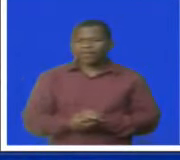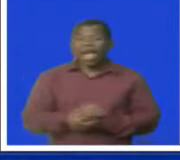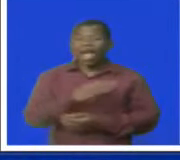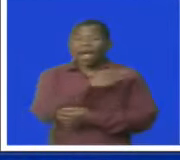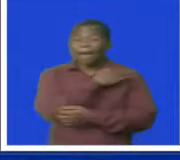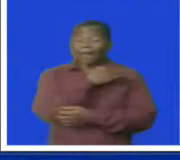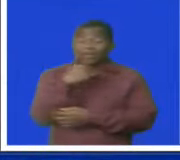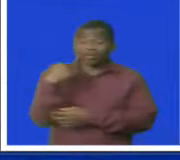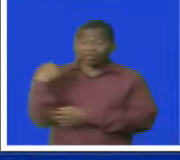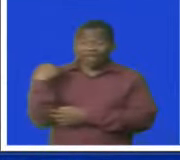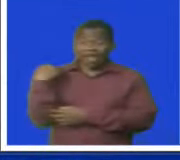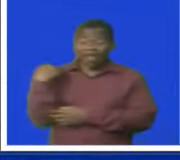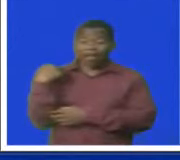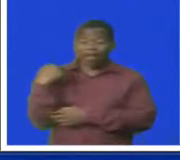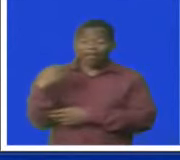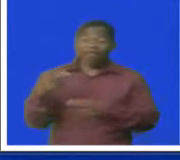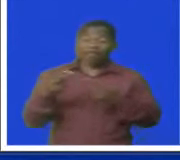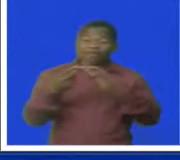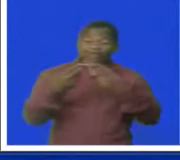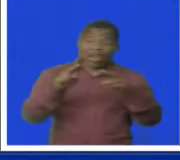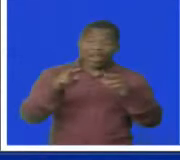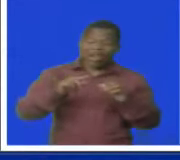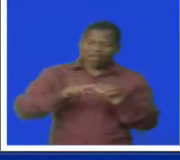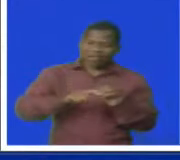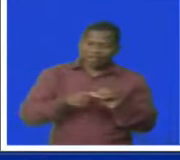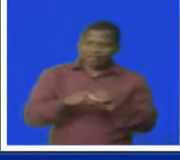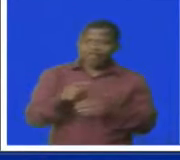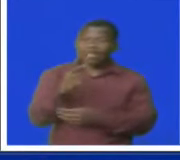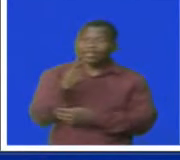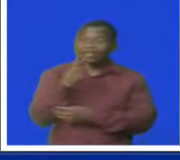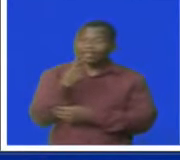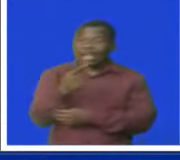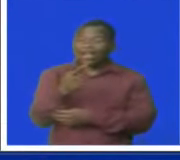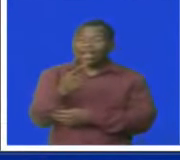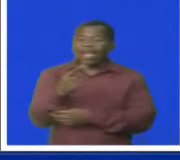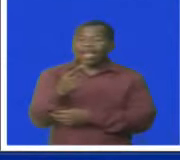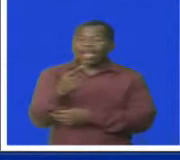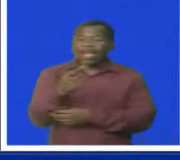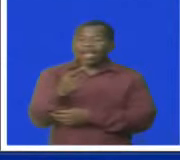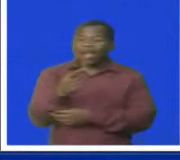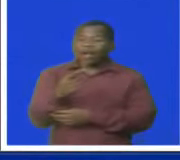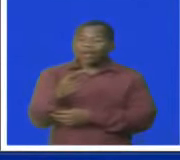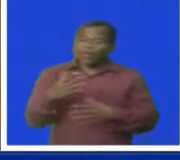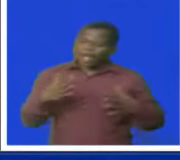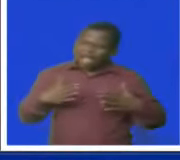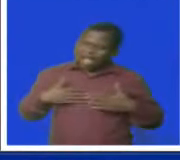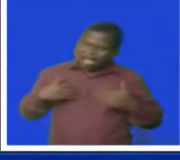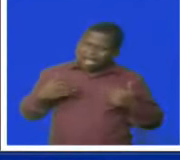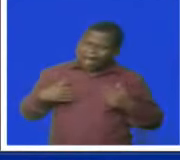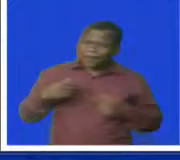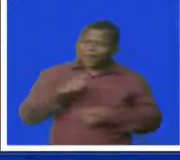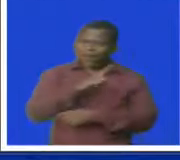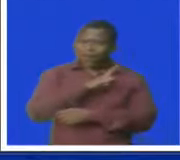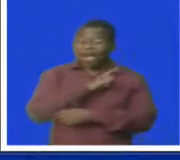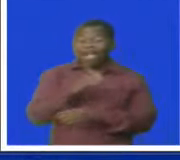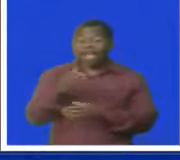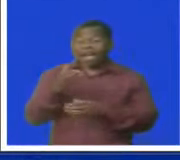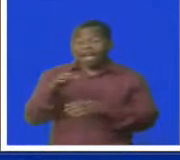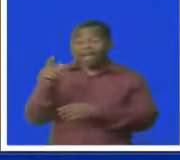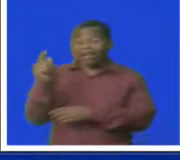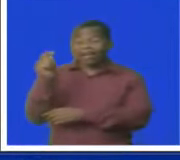thulisile Dladla ithi kuyathokotisa kubona live leTaiwan lesekela bomake baseSwatini ngobe nabo badlala indzima